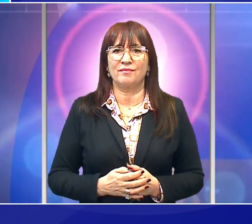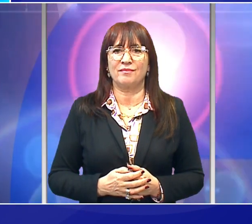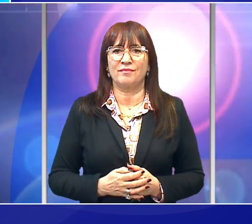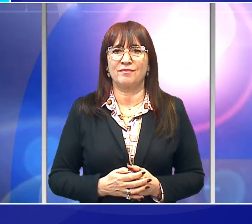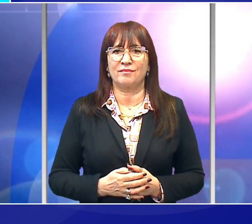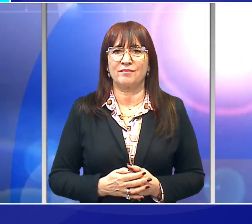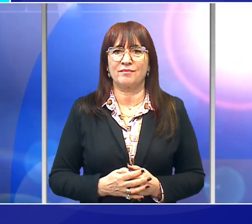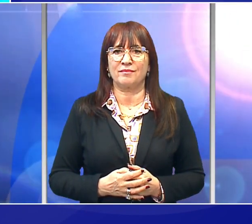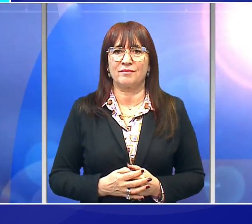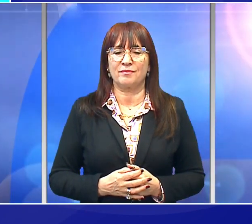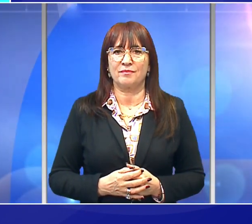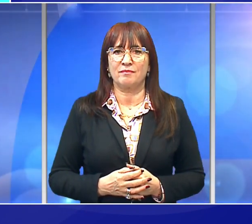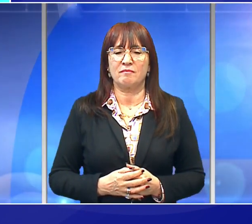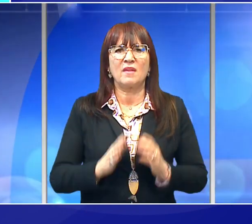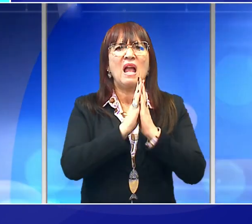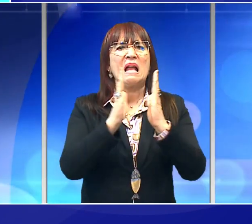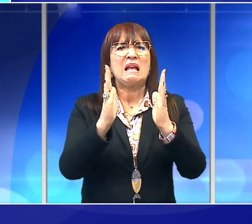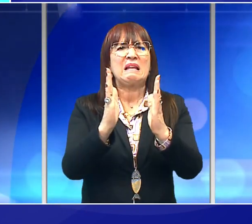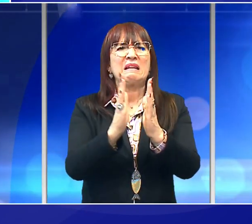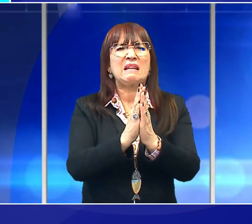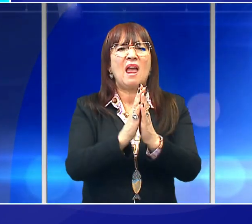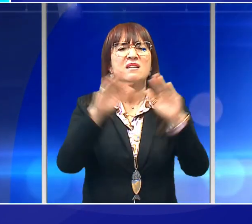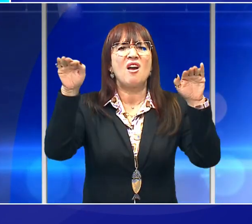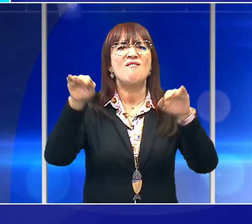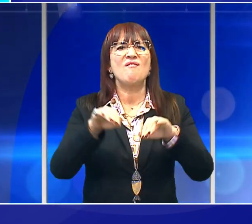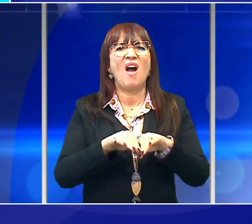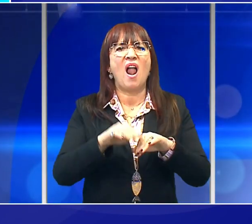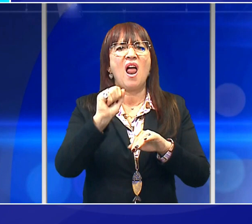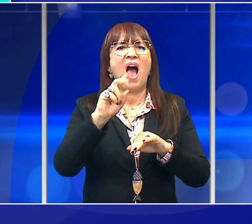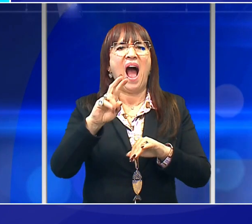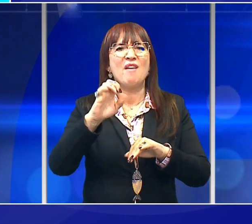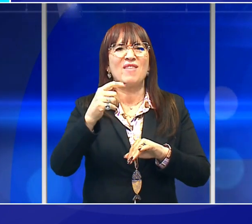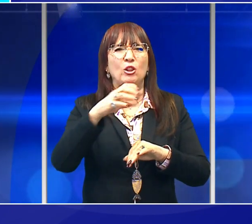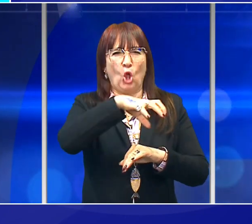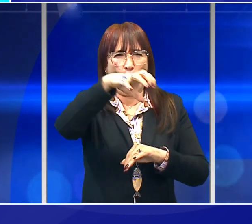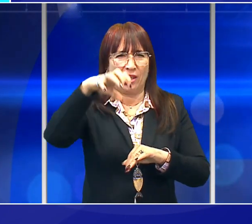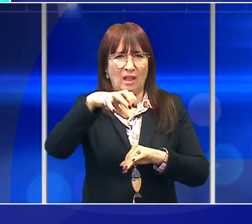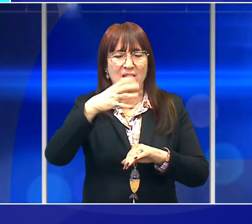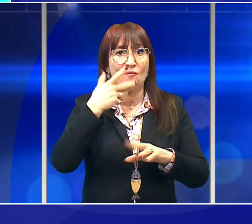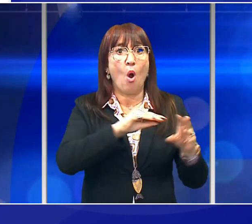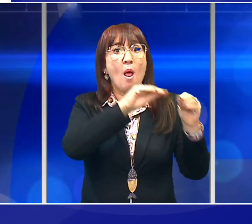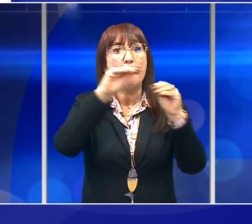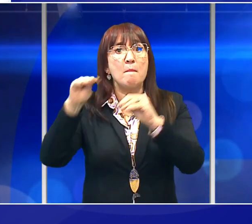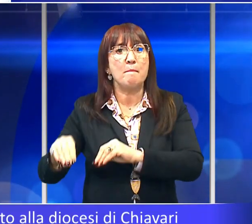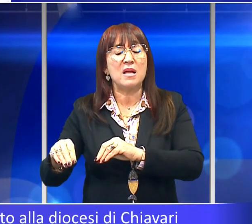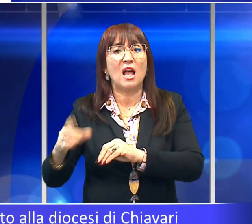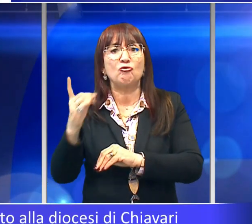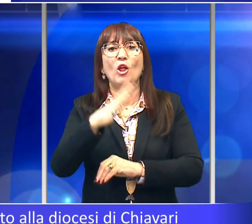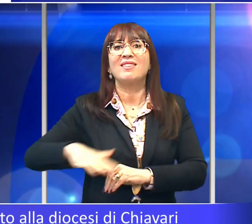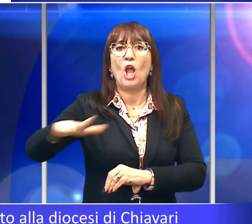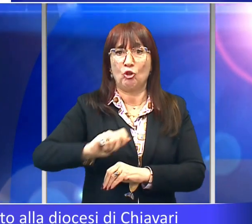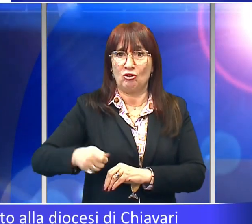Il passaggio delle parrocchie della Val d'Aveto alla diocesi di Chiavari si fa sempre